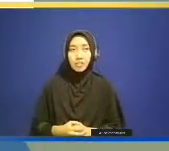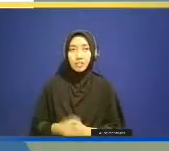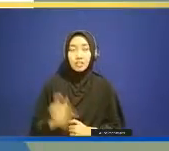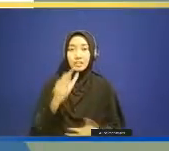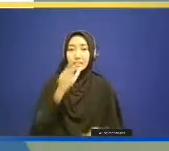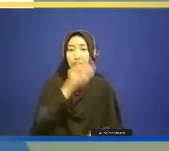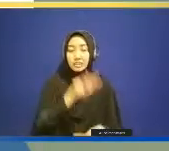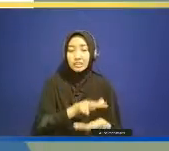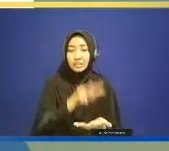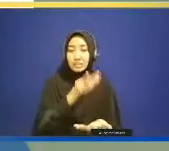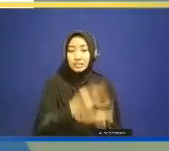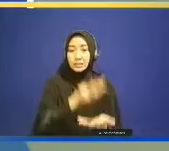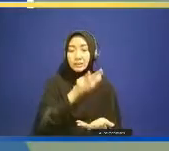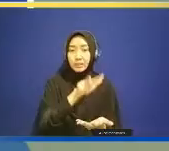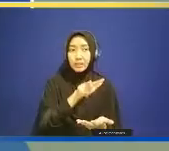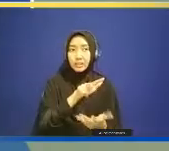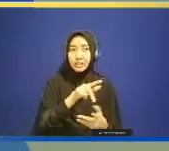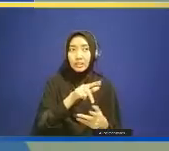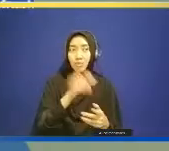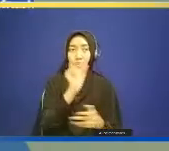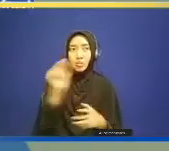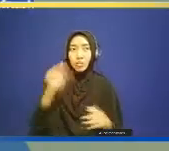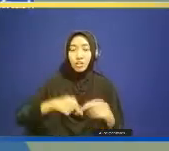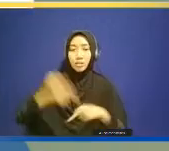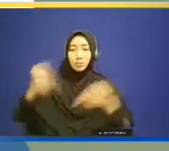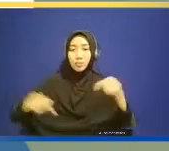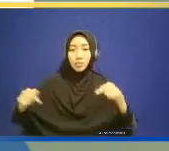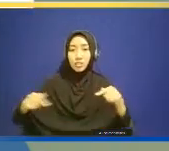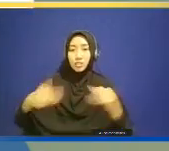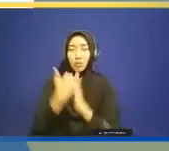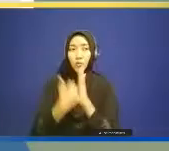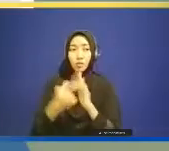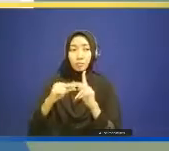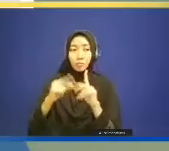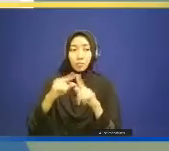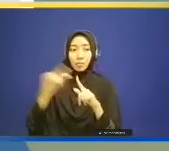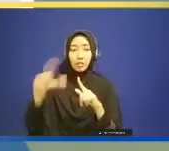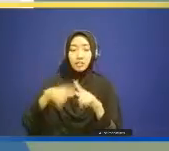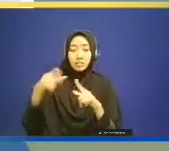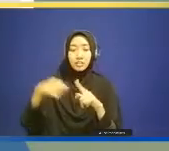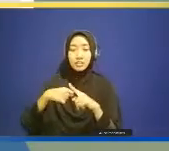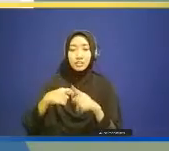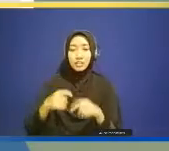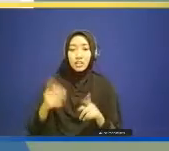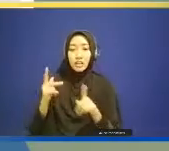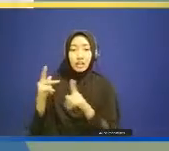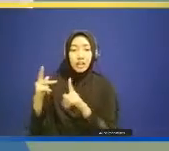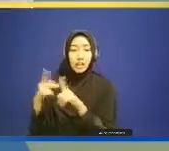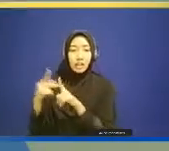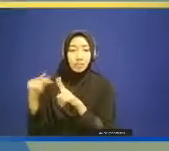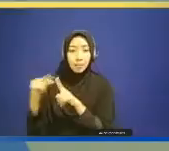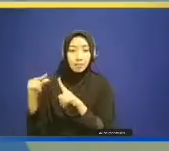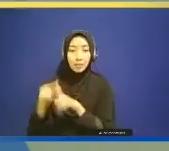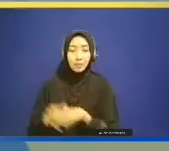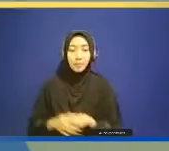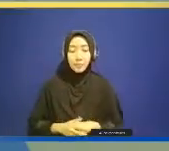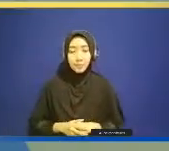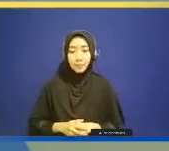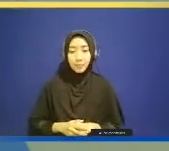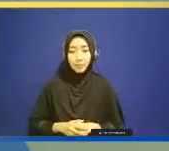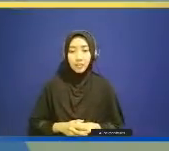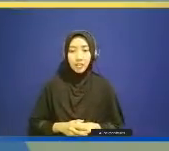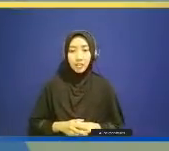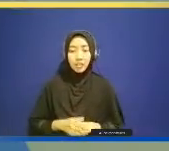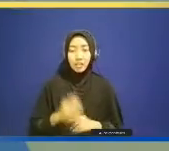disahkannya undang-undang harmonisasi peraturan perpajakan undang-undang HPP dalam sidang paripurna dpr-ri